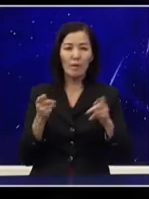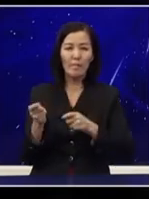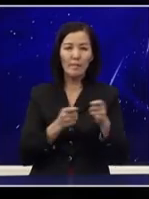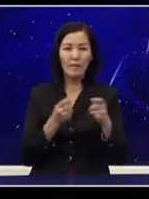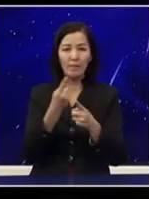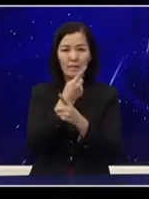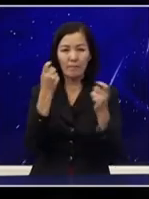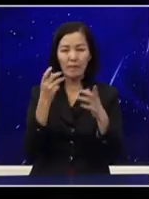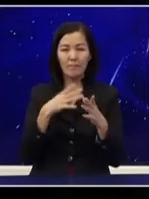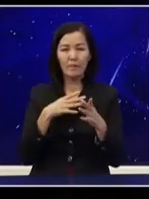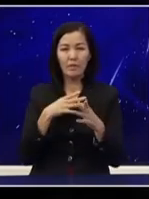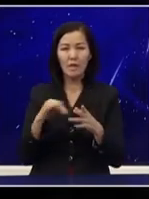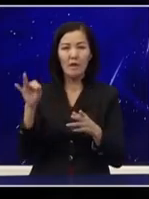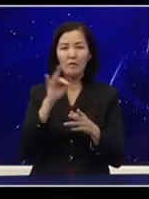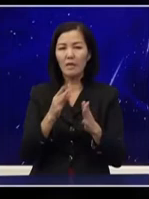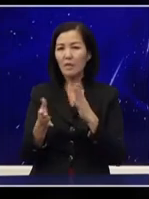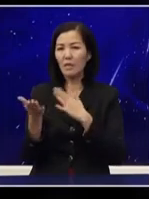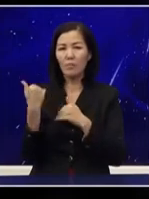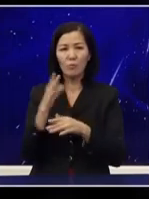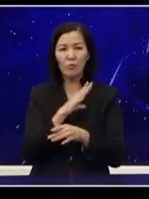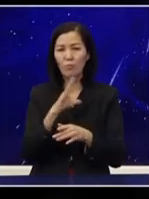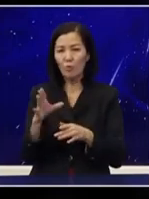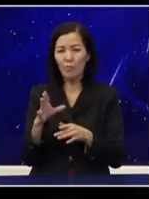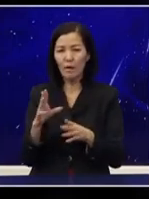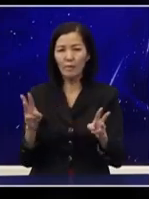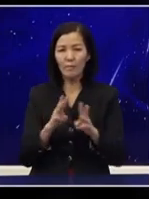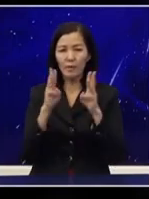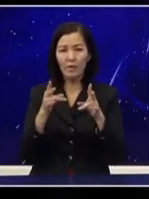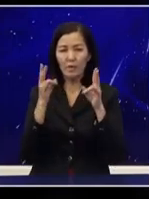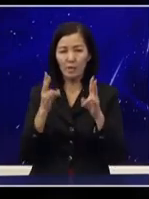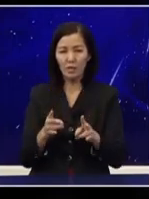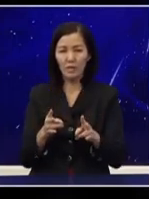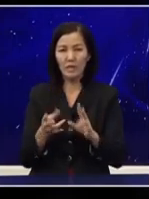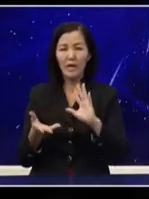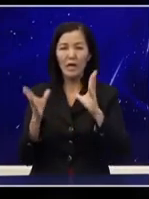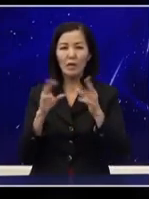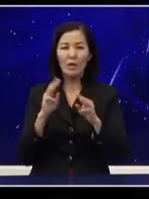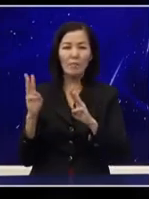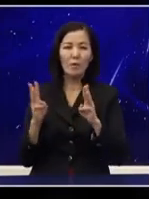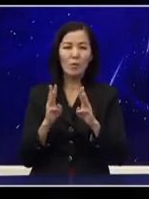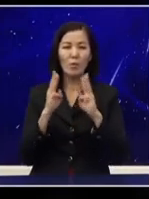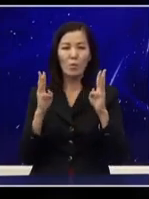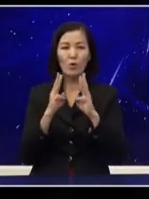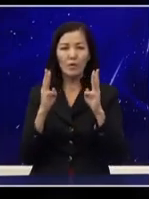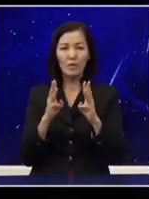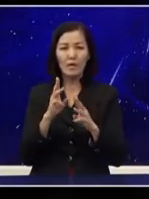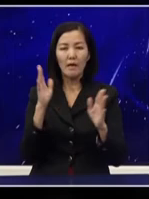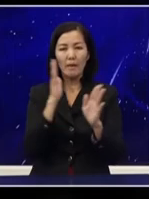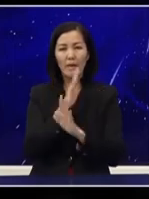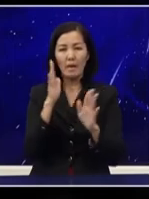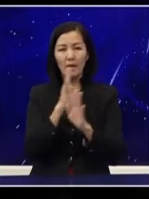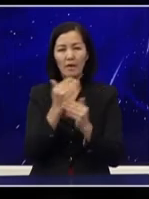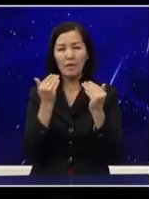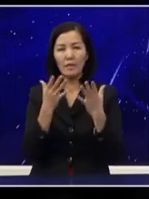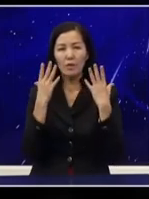мәлімдеуінше, бұл ел тарихында бұрын-соңды болмаған құбылыс. Ғалымдардың пікірінше, жалпы өрт батыс штаттарының экожүйесіне тән құбылыс.